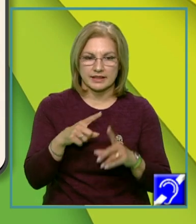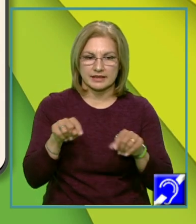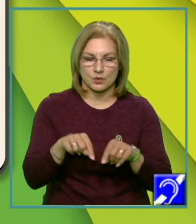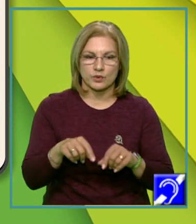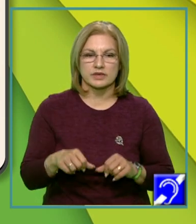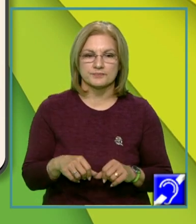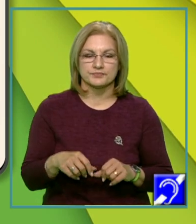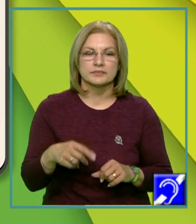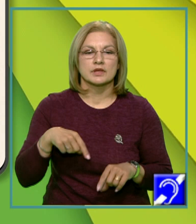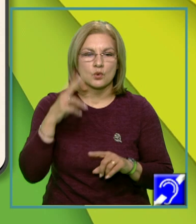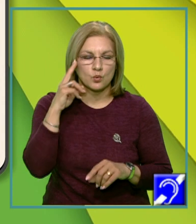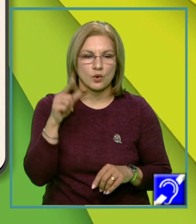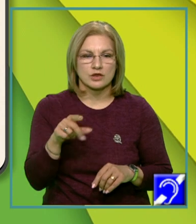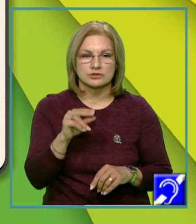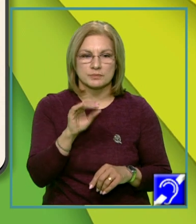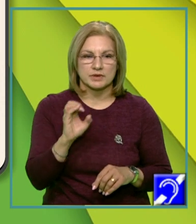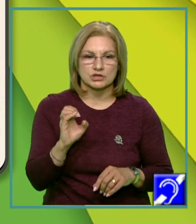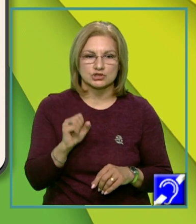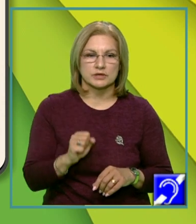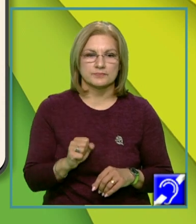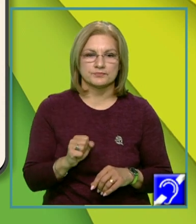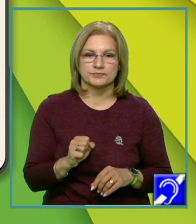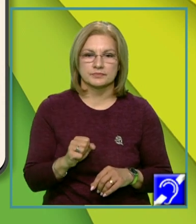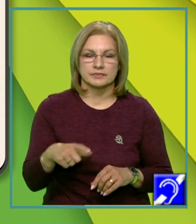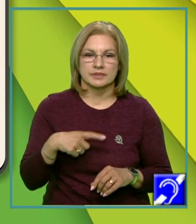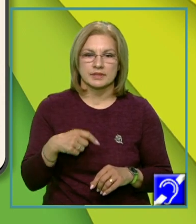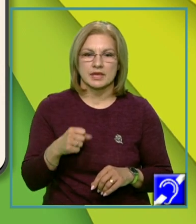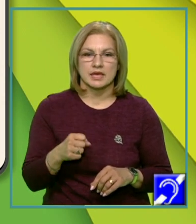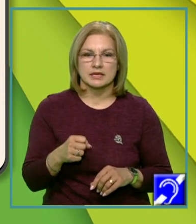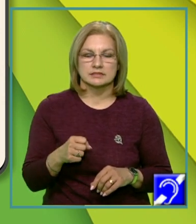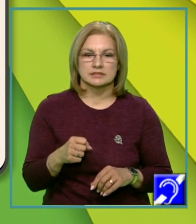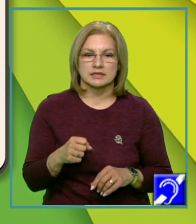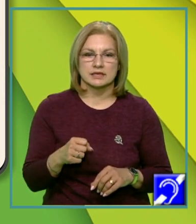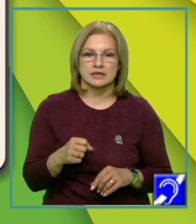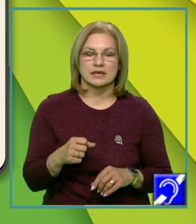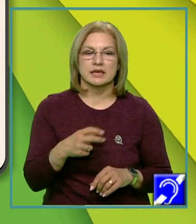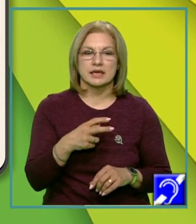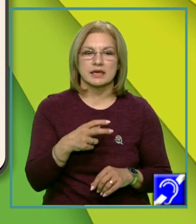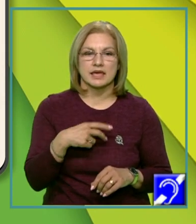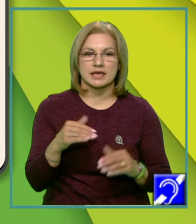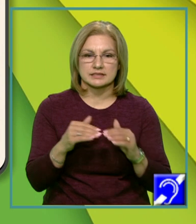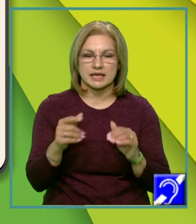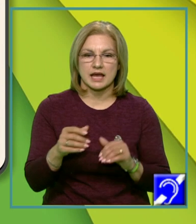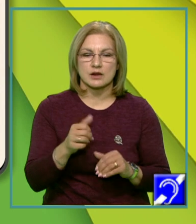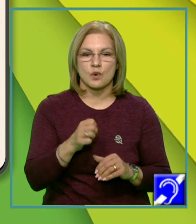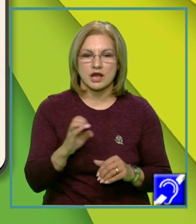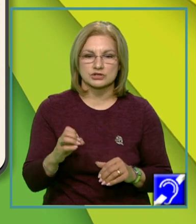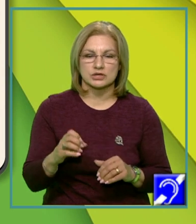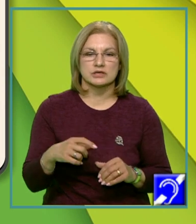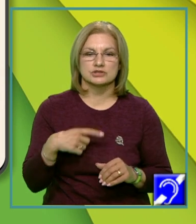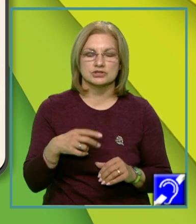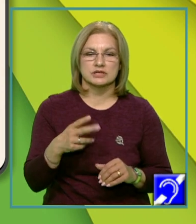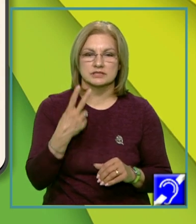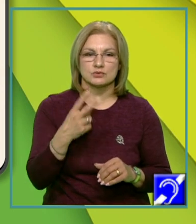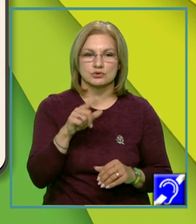cunoaștem că pe c este egal cu AC și este egal cu 2 radical